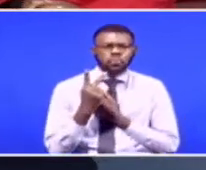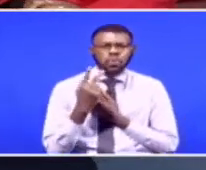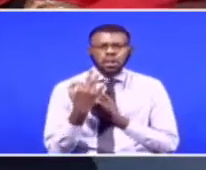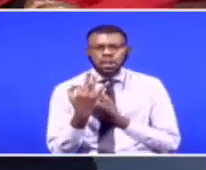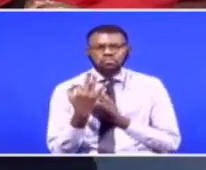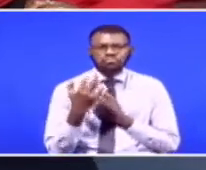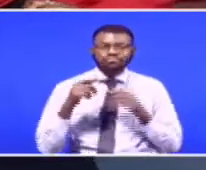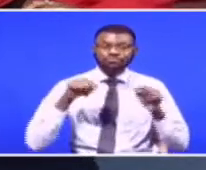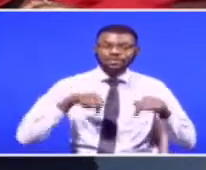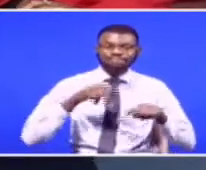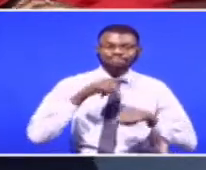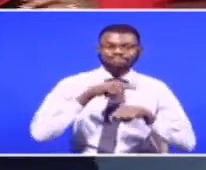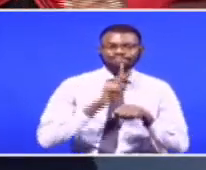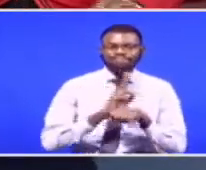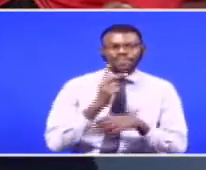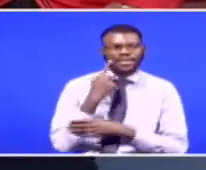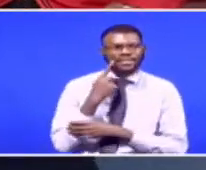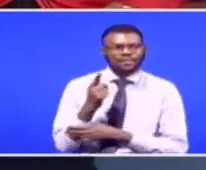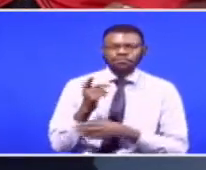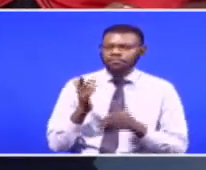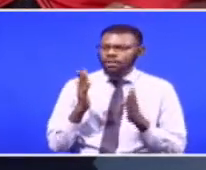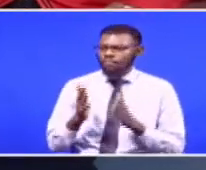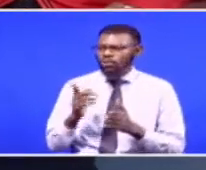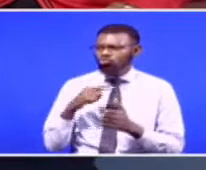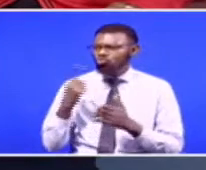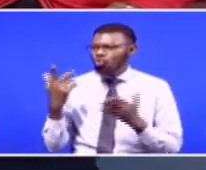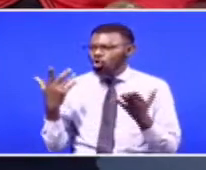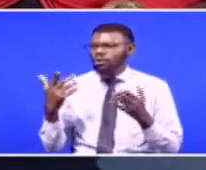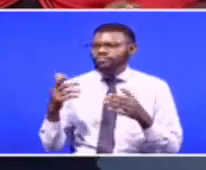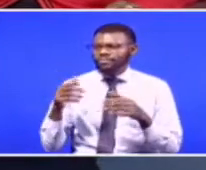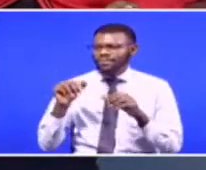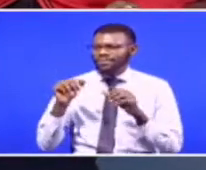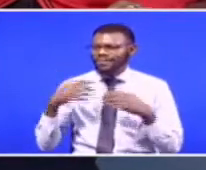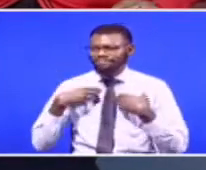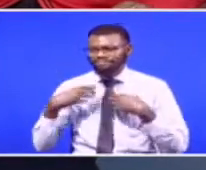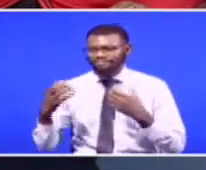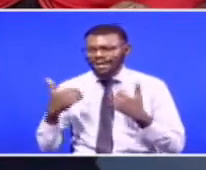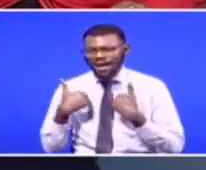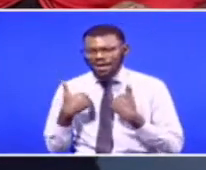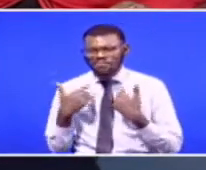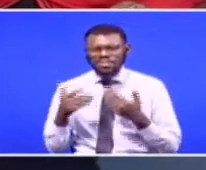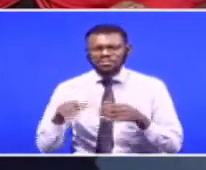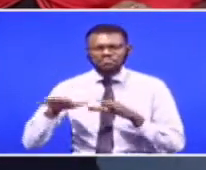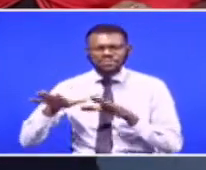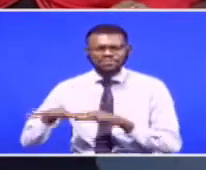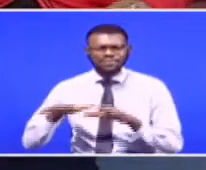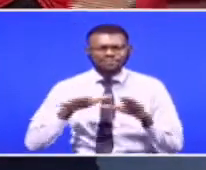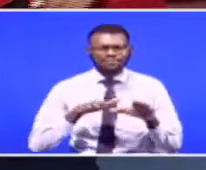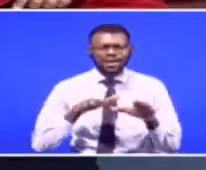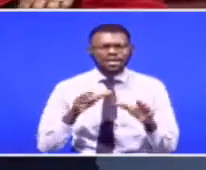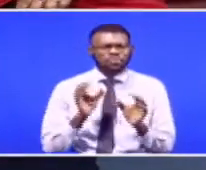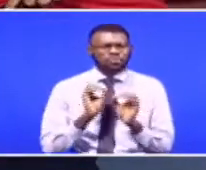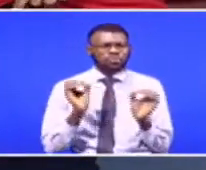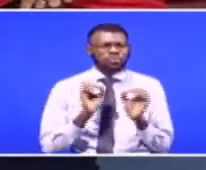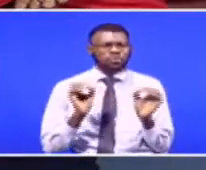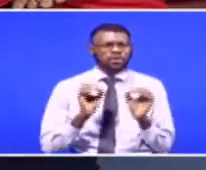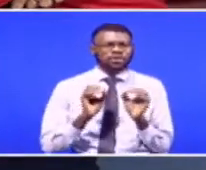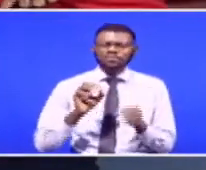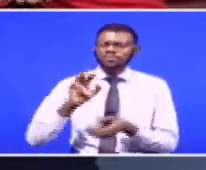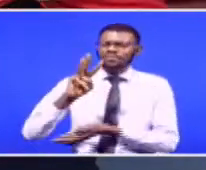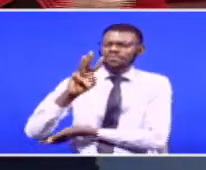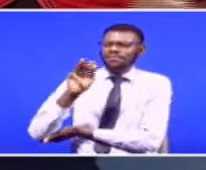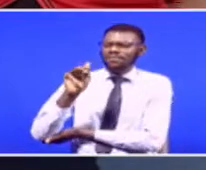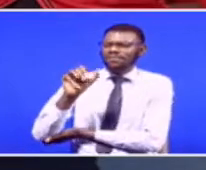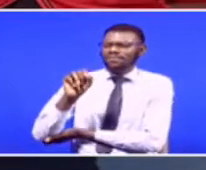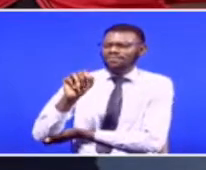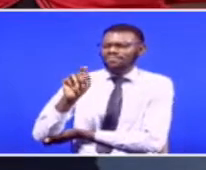leo tulikuwa tunaangazia wastara hasumbuki, wa mbili havai moja. Rahisi tu. Wastara maza nani? Kuna mtu hapa